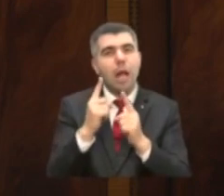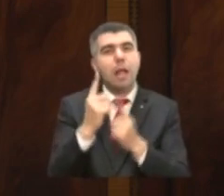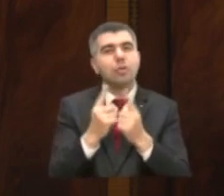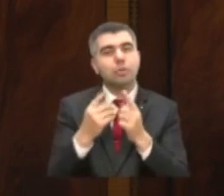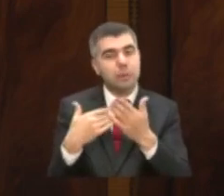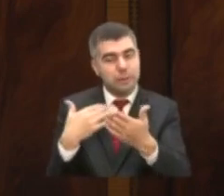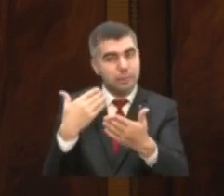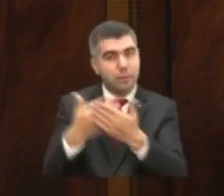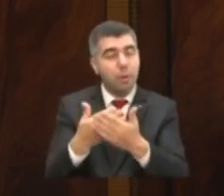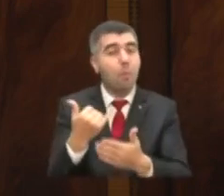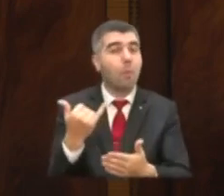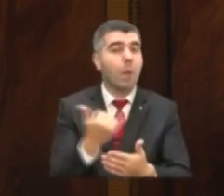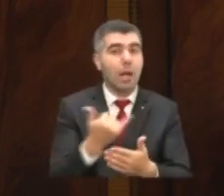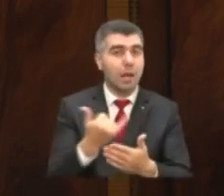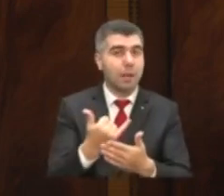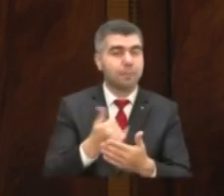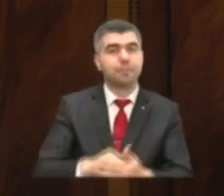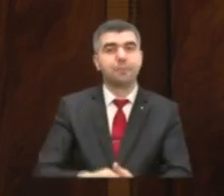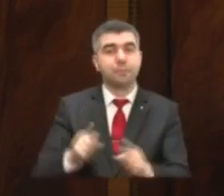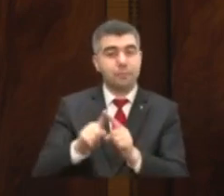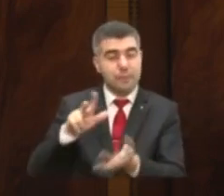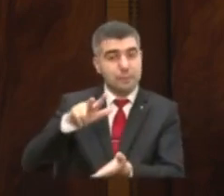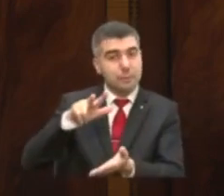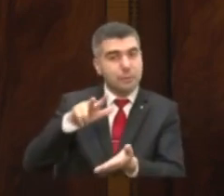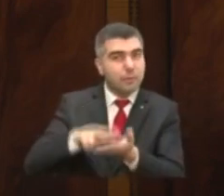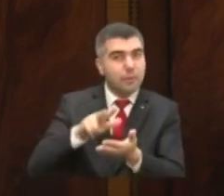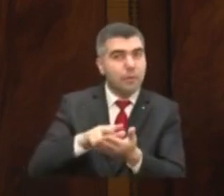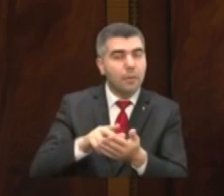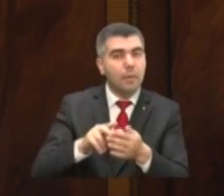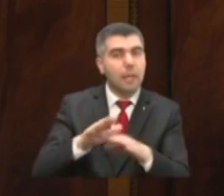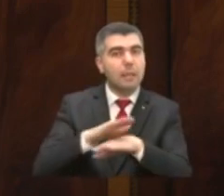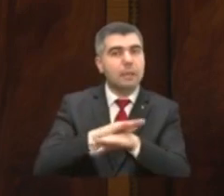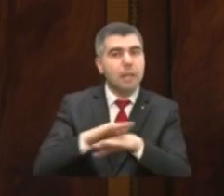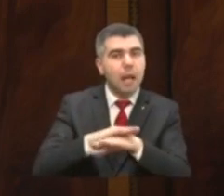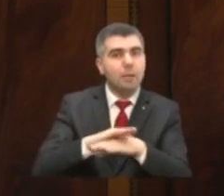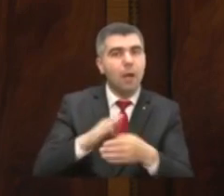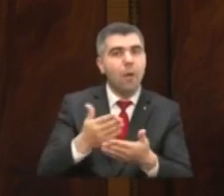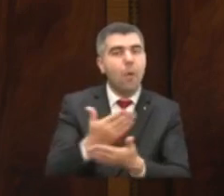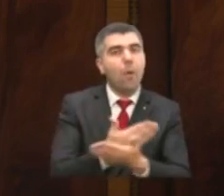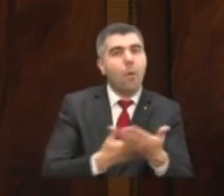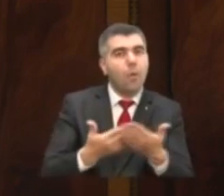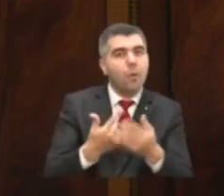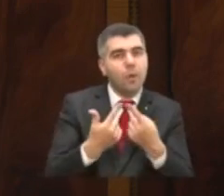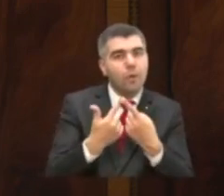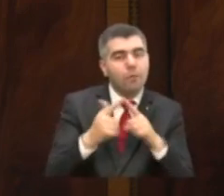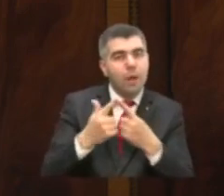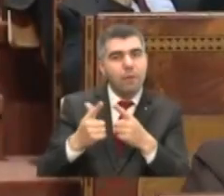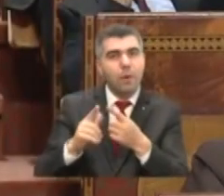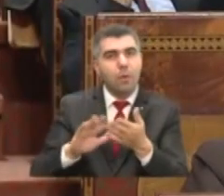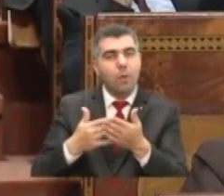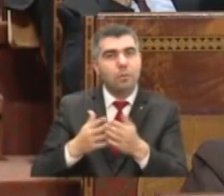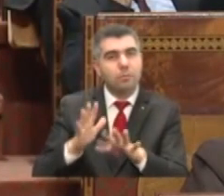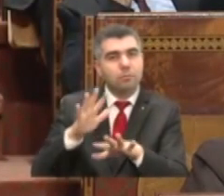ورش وطني هام بهدف اعتماد استراتيجية وطنية لسياسة اجتماعية متكاملة وموحدة، سيتم عرضها على اللجنة